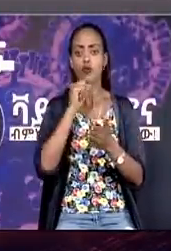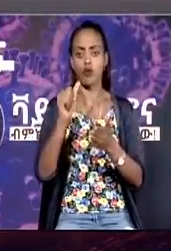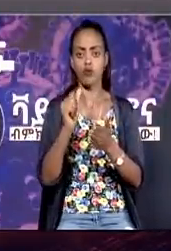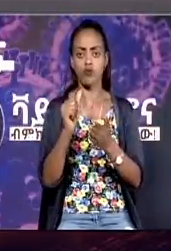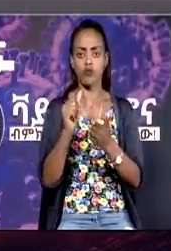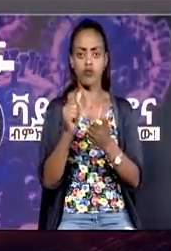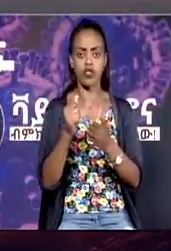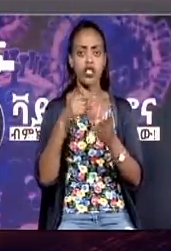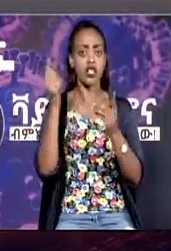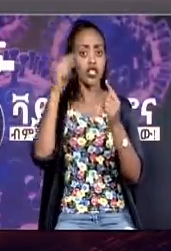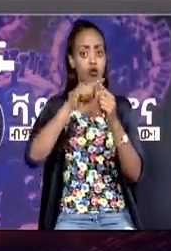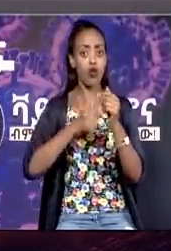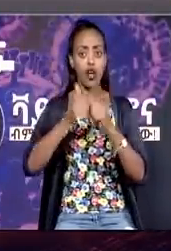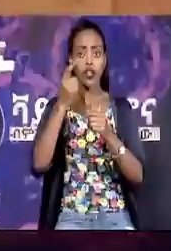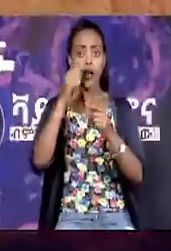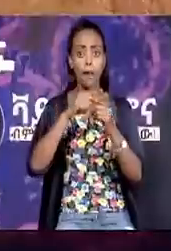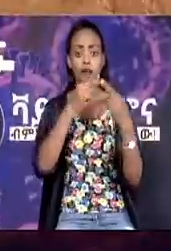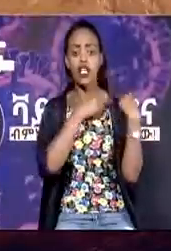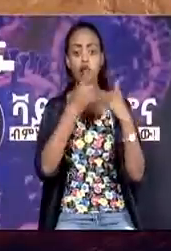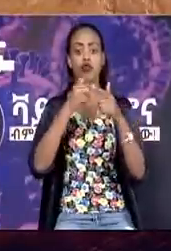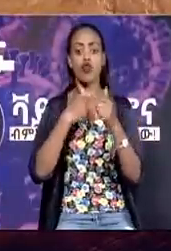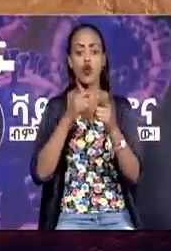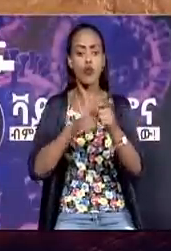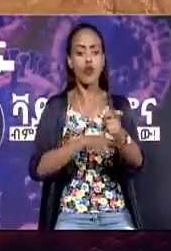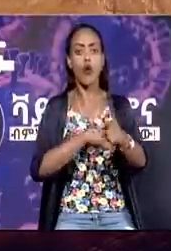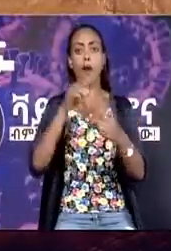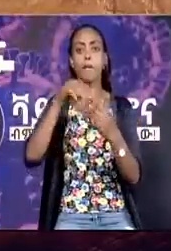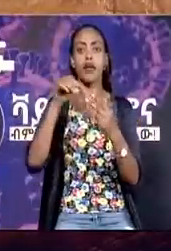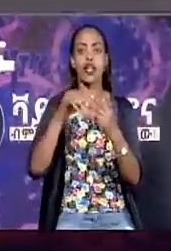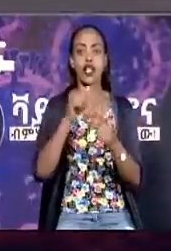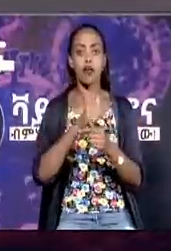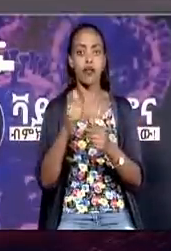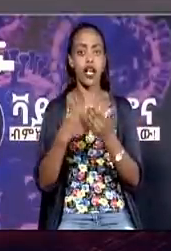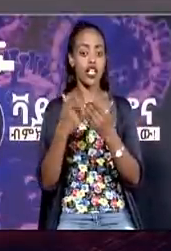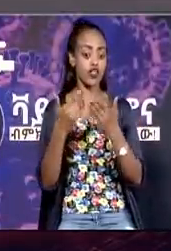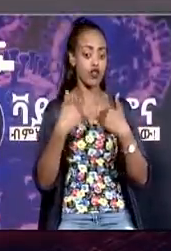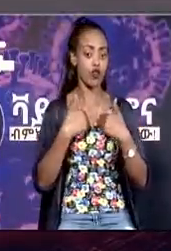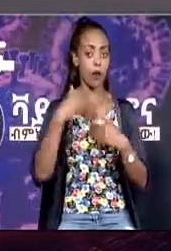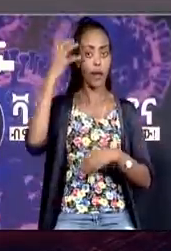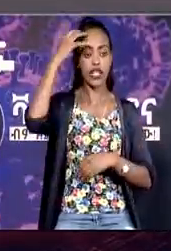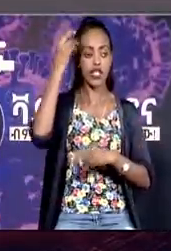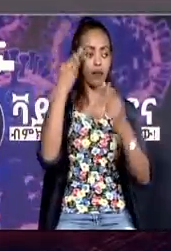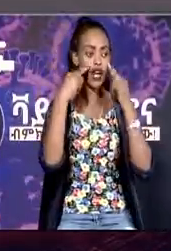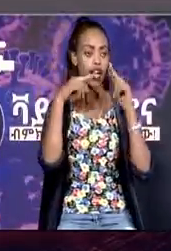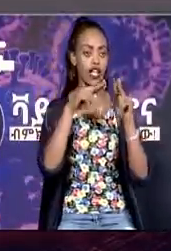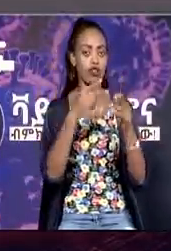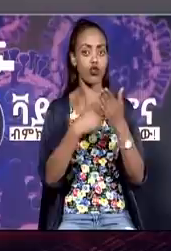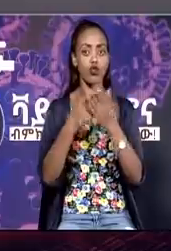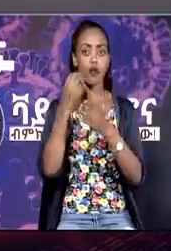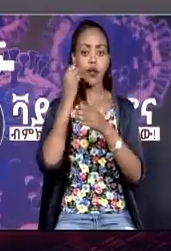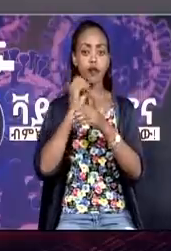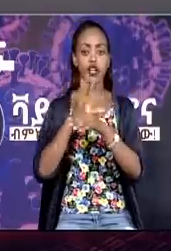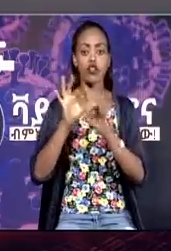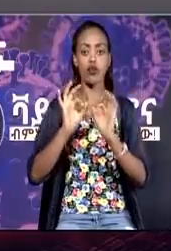ክመፅ እንተሎ እዩ ብዛዕባ መረፃ ምውጋዕ ጀሚሩ ብዛዕባ ምንዋሕ መረፃ ማለት እዩ። ናይቲ ሕዚ ዘሎ መንግስቲ መርኣያታት እቶም ቤት ምክሪ